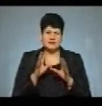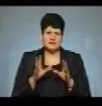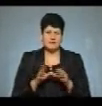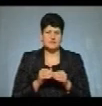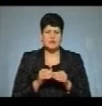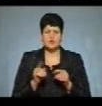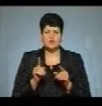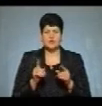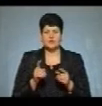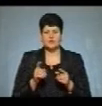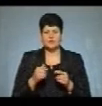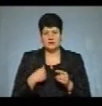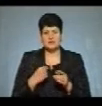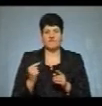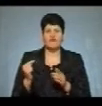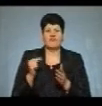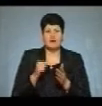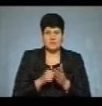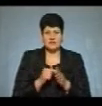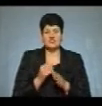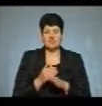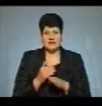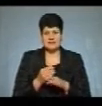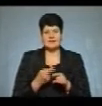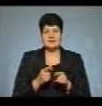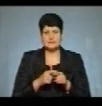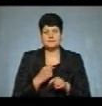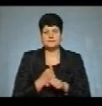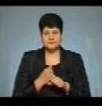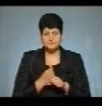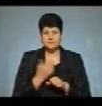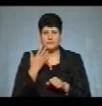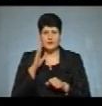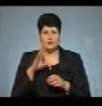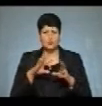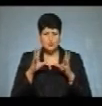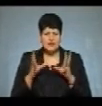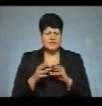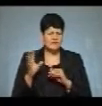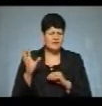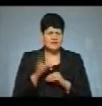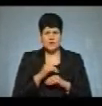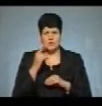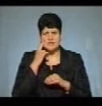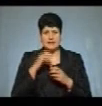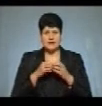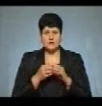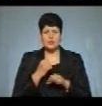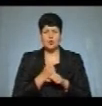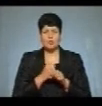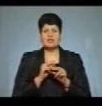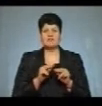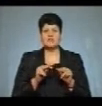на нас випаде частка цієї роботи, коли будуть узагальнені всі оцінки, результати роботи